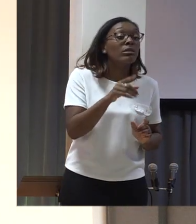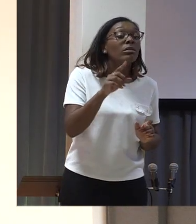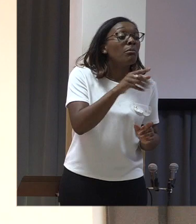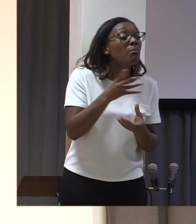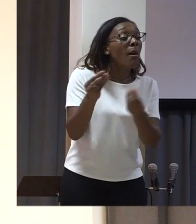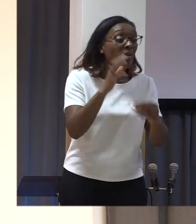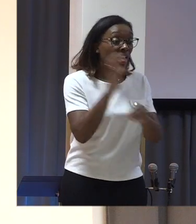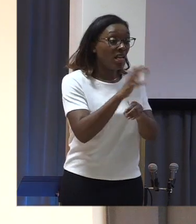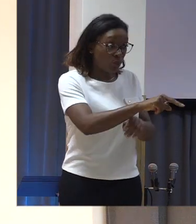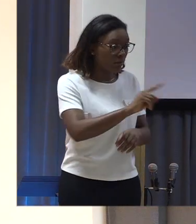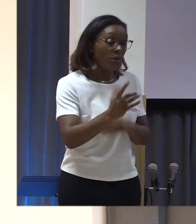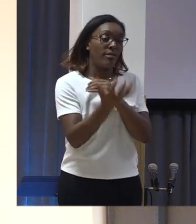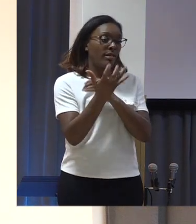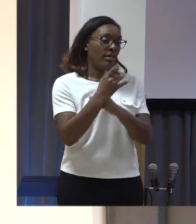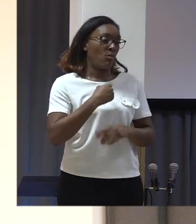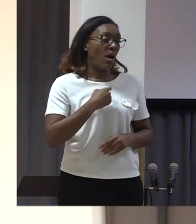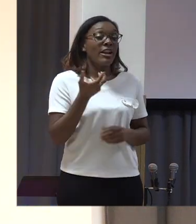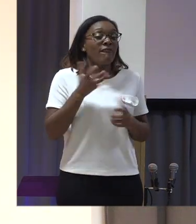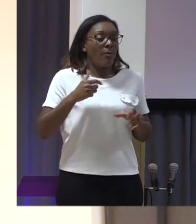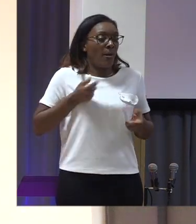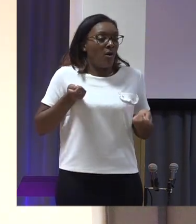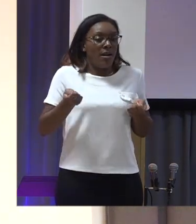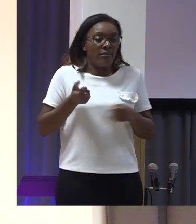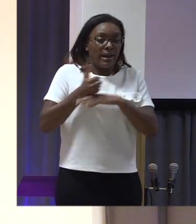rejette, c'est moi afin que je ne règne plus sur eux.